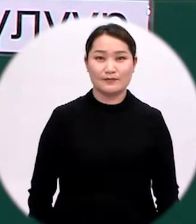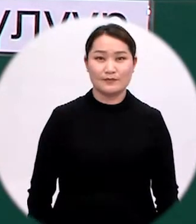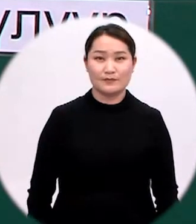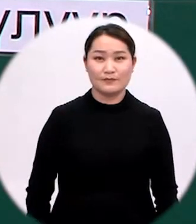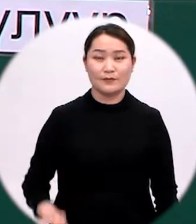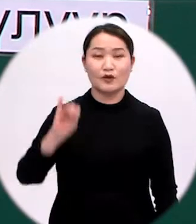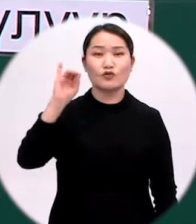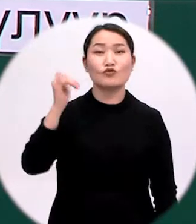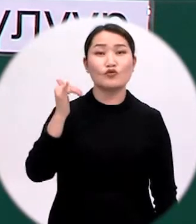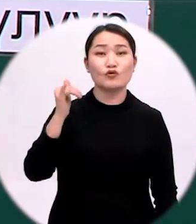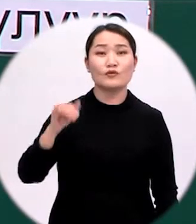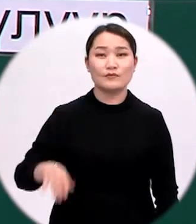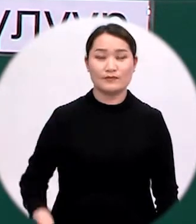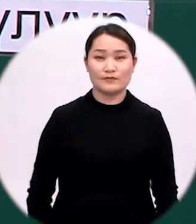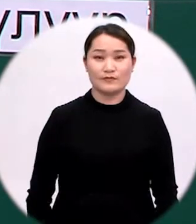Yo.